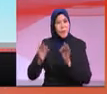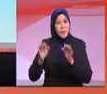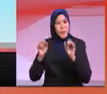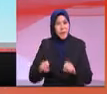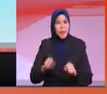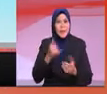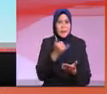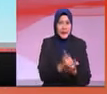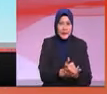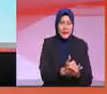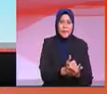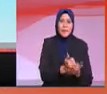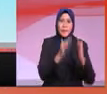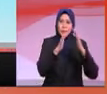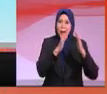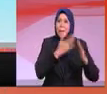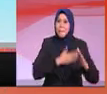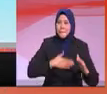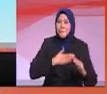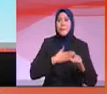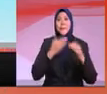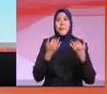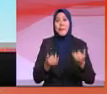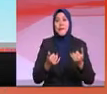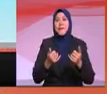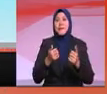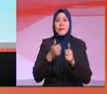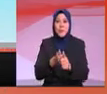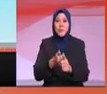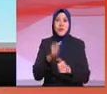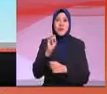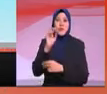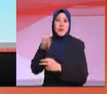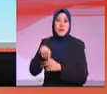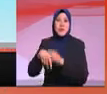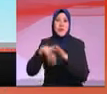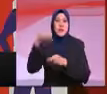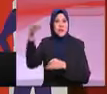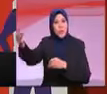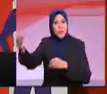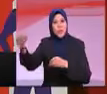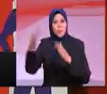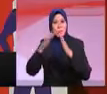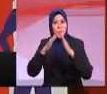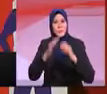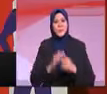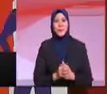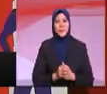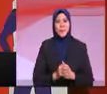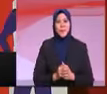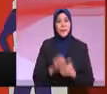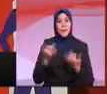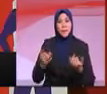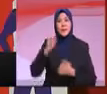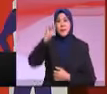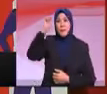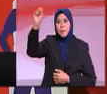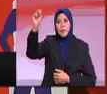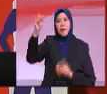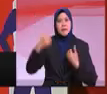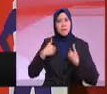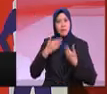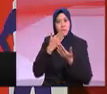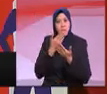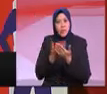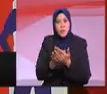boleh duduk di rumah, kalau terpaksa keluar patuh pada SOP. Thanks. Kalau di negeri Sabah kita lihat sekarang ini ada perkembangan baik, iaitu